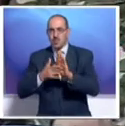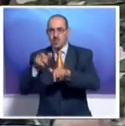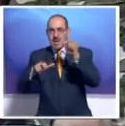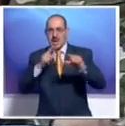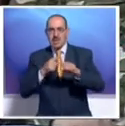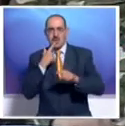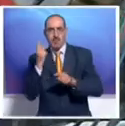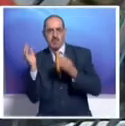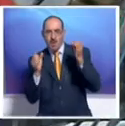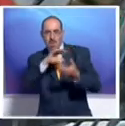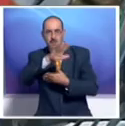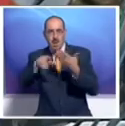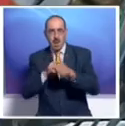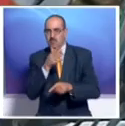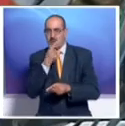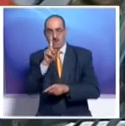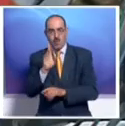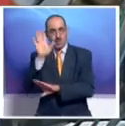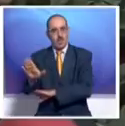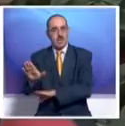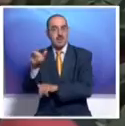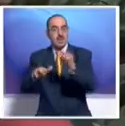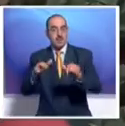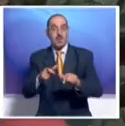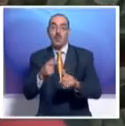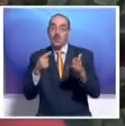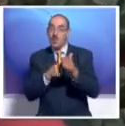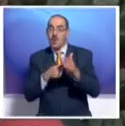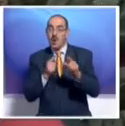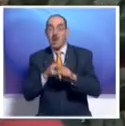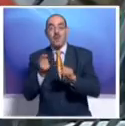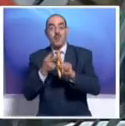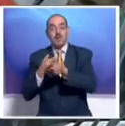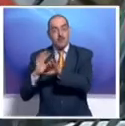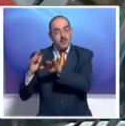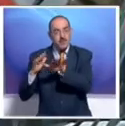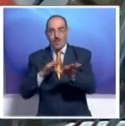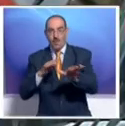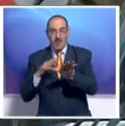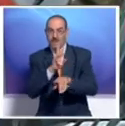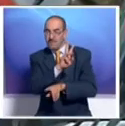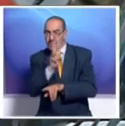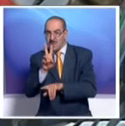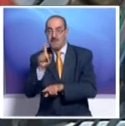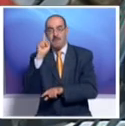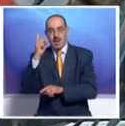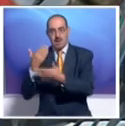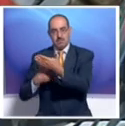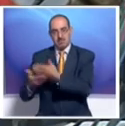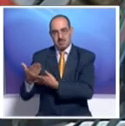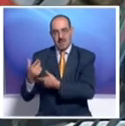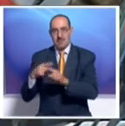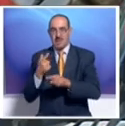لبس فيها لحماية المواطنين لا سيما أثناء مسيرات، لكن بالمقابل ننتظر